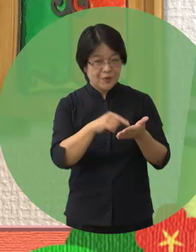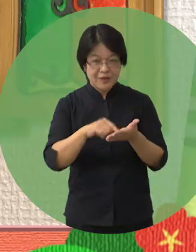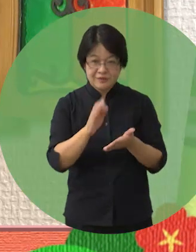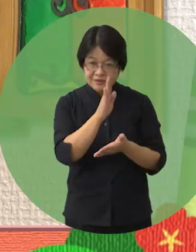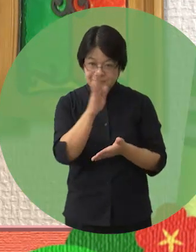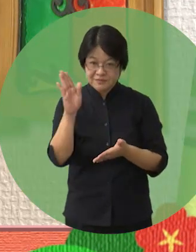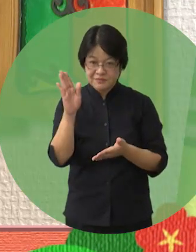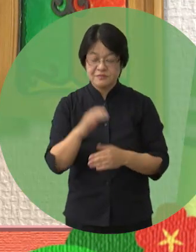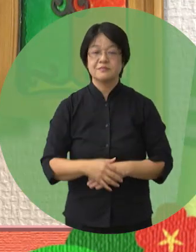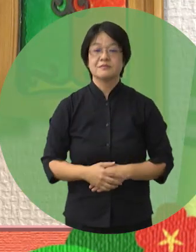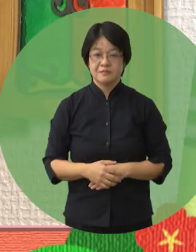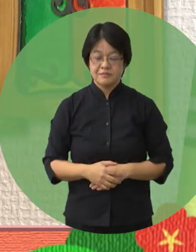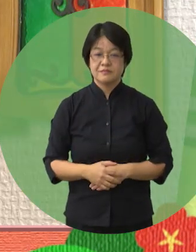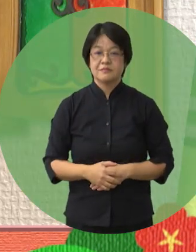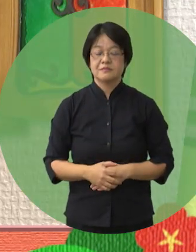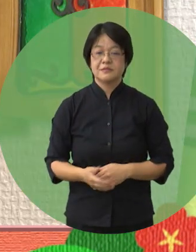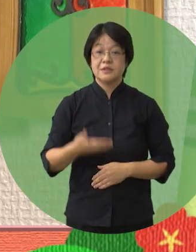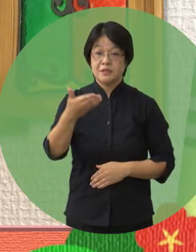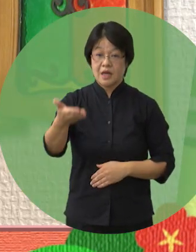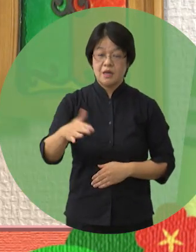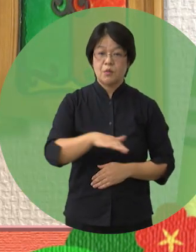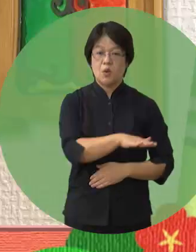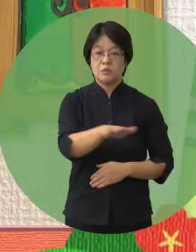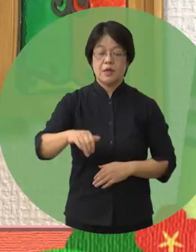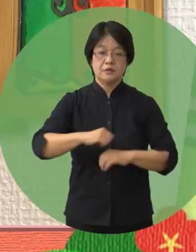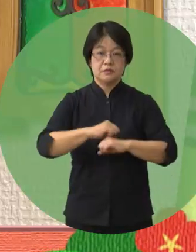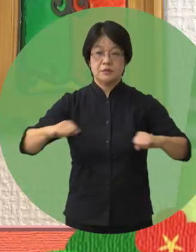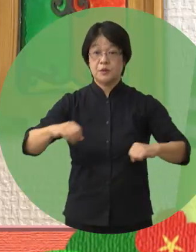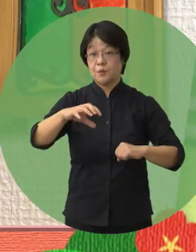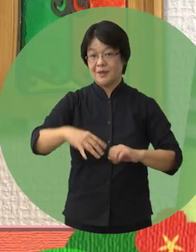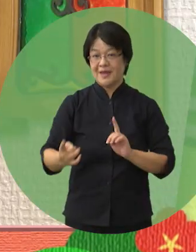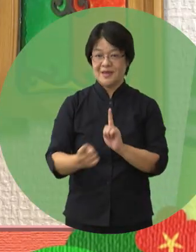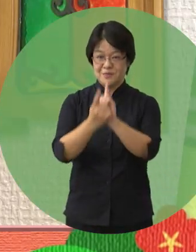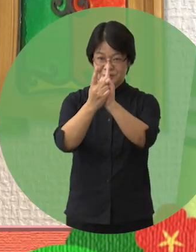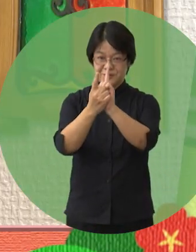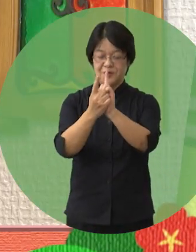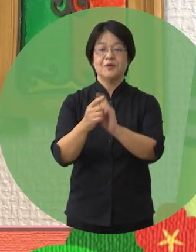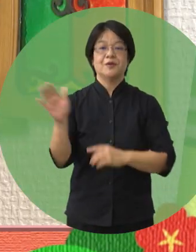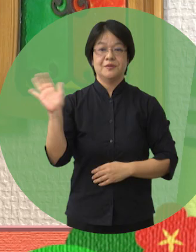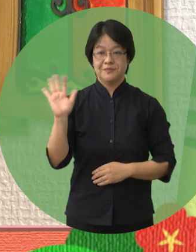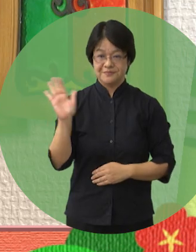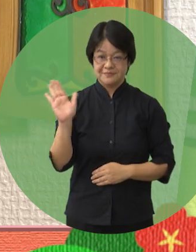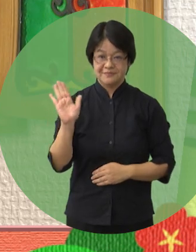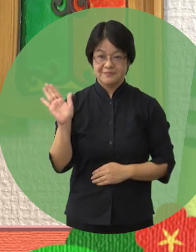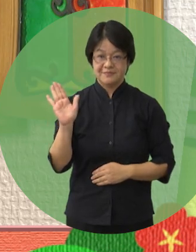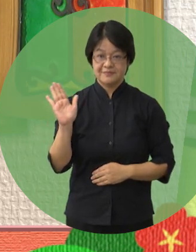それでは次回もランチ広場で会いましょう。 またねー。